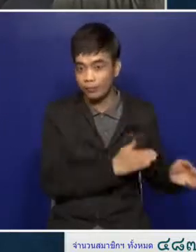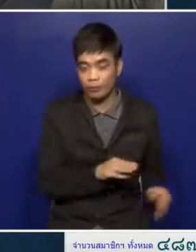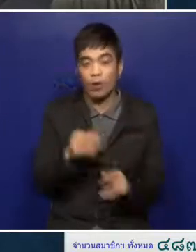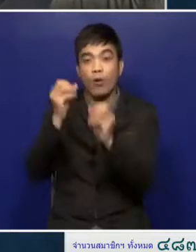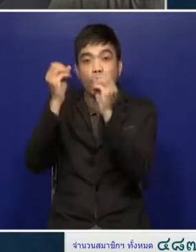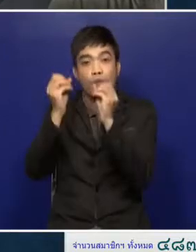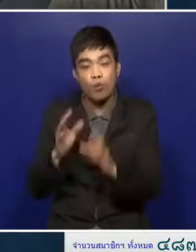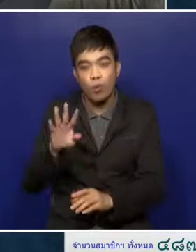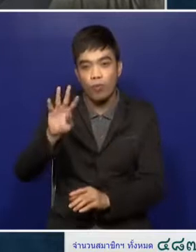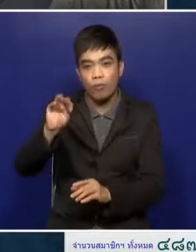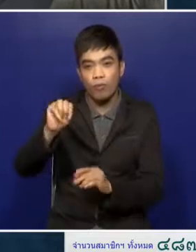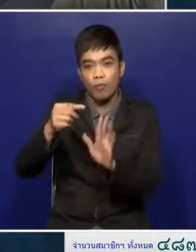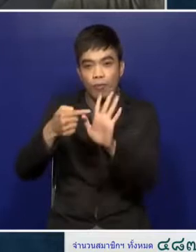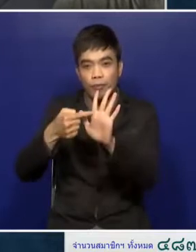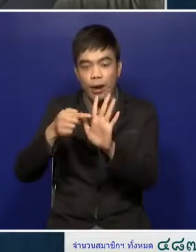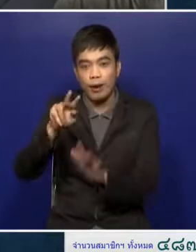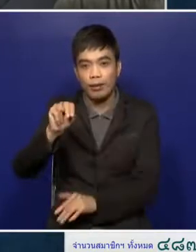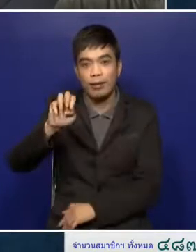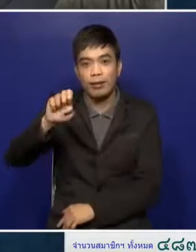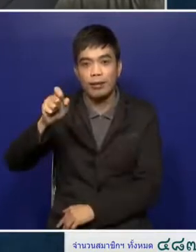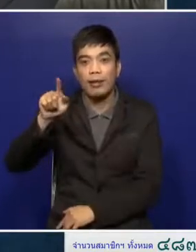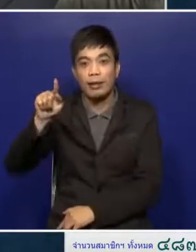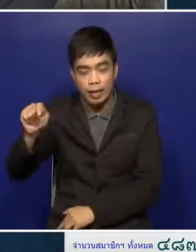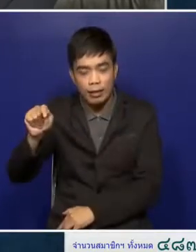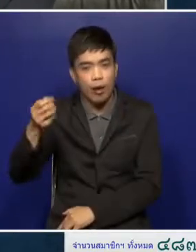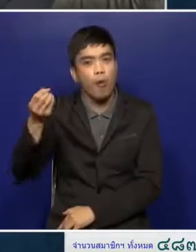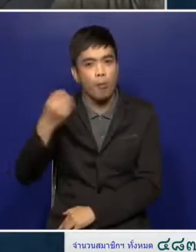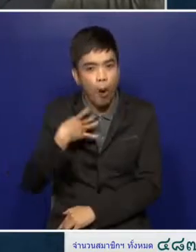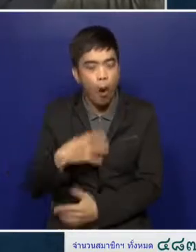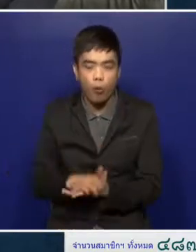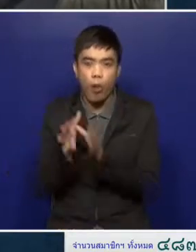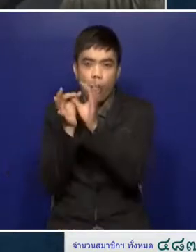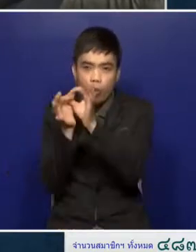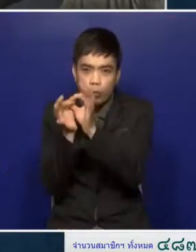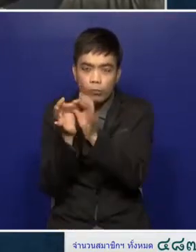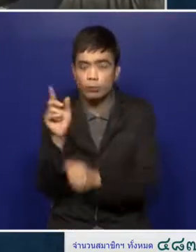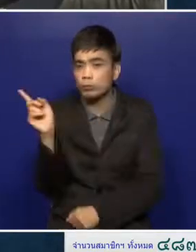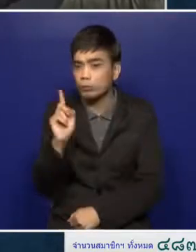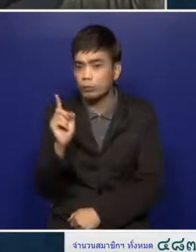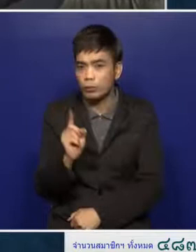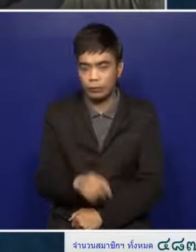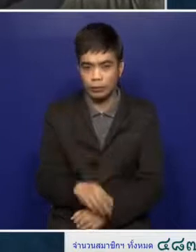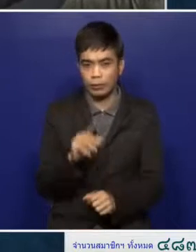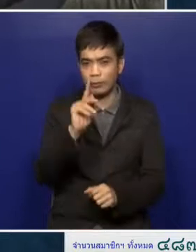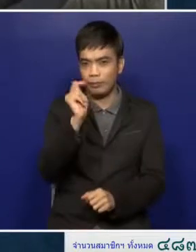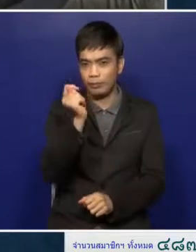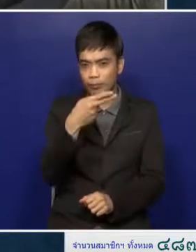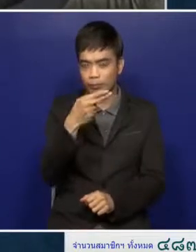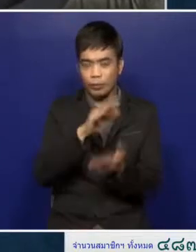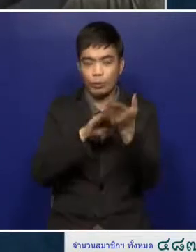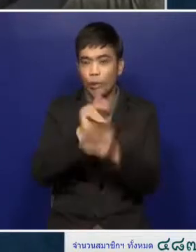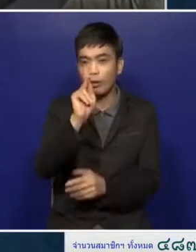านก็ได้แสดงความห่วงใยอย่างดุเดือดเลยว่าพืชกระท่อมท่านกังวลเรื่อง